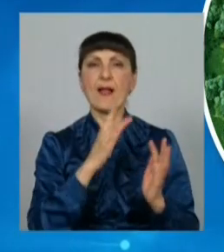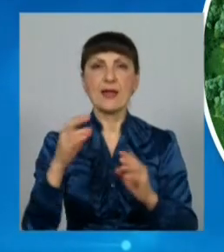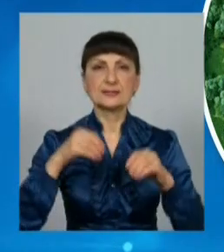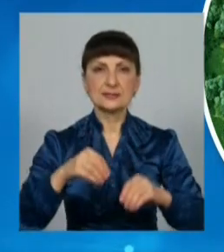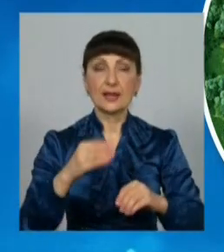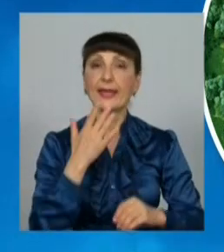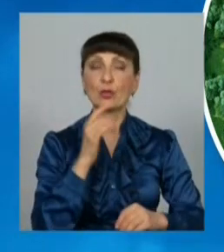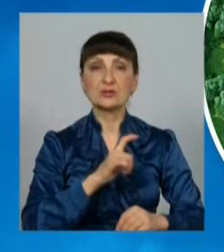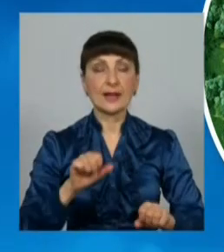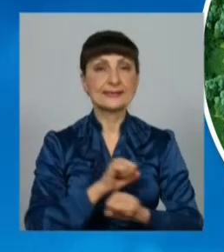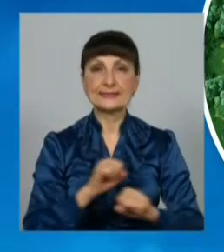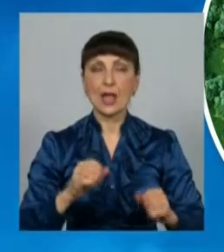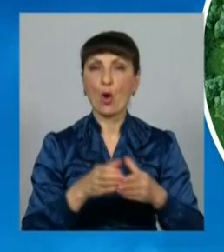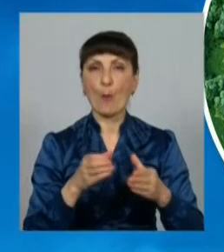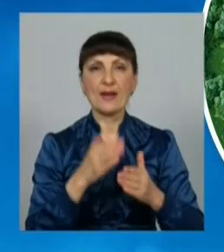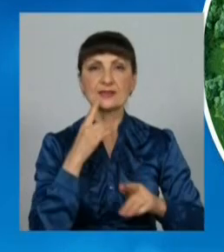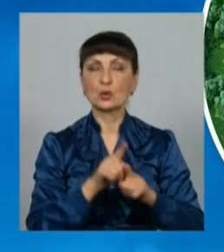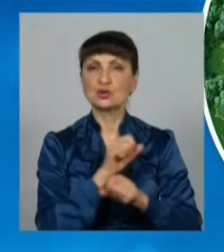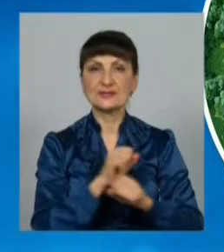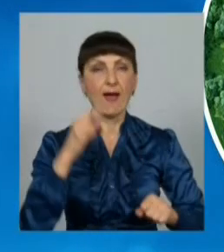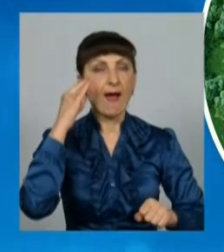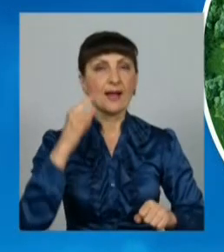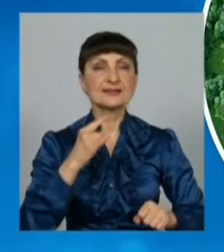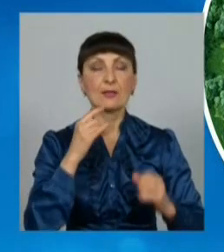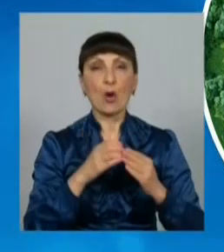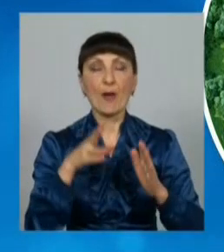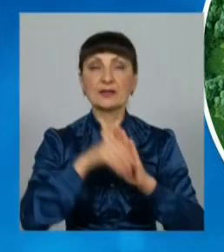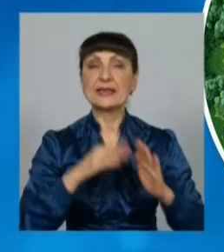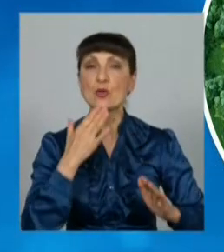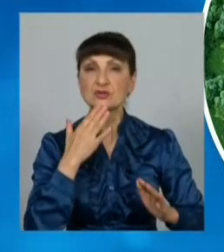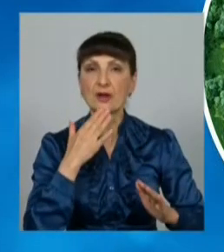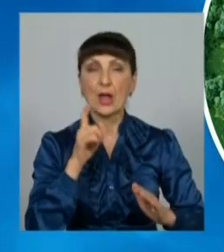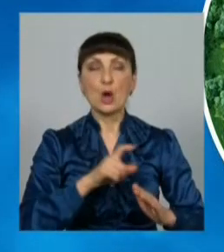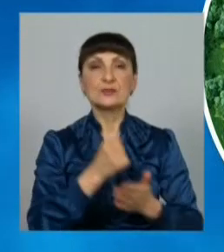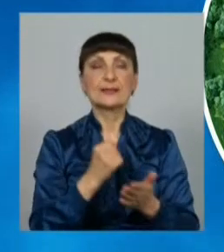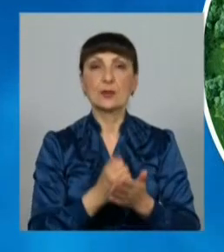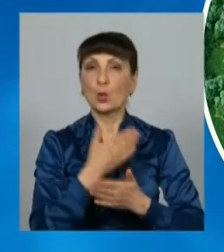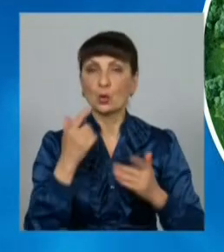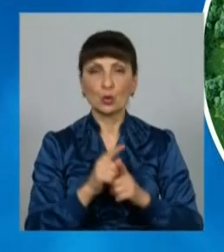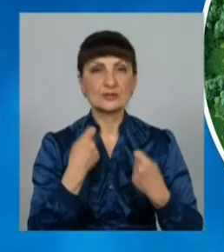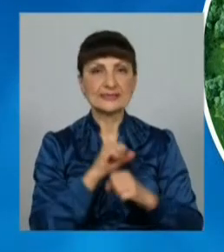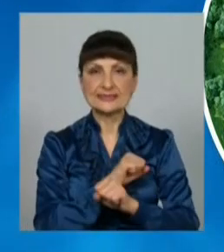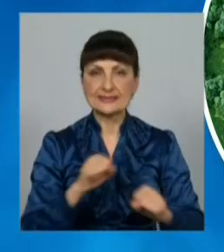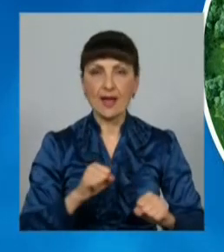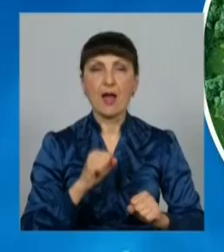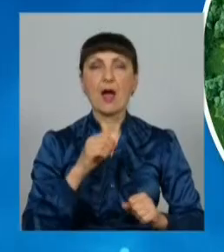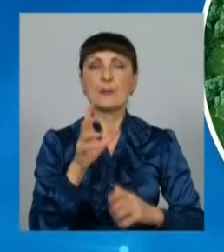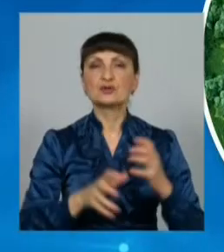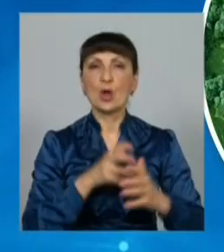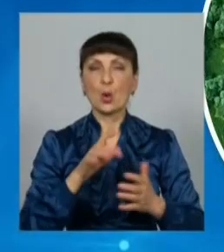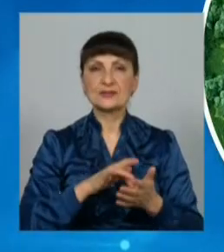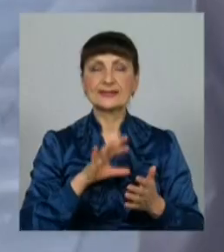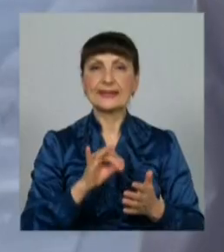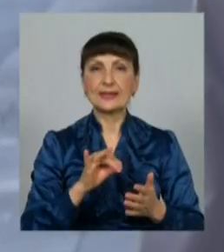иностранцам иностранным компаниям казахстанским компаниям с иностранной долей лицам без гражданства научным центром с международным участием а также